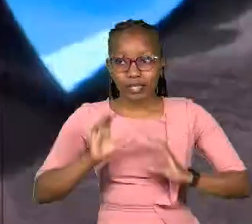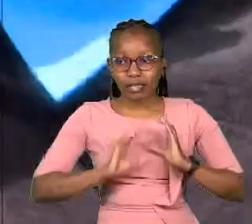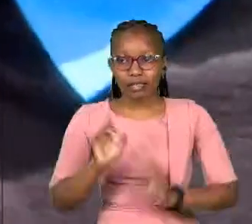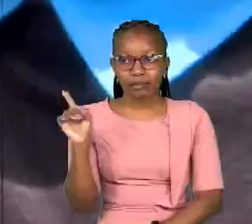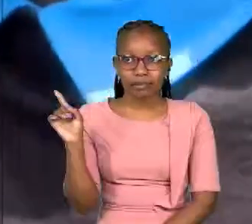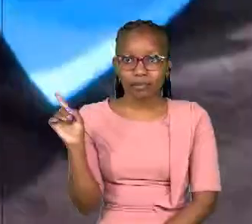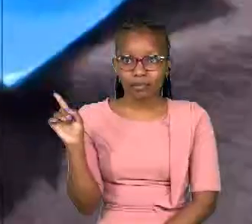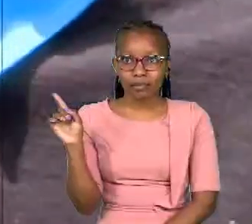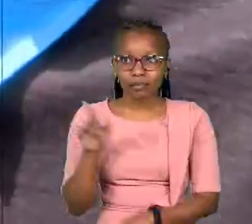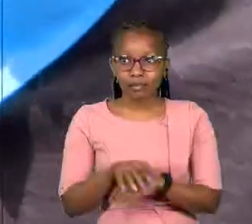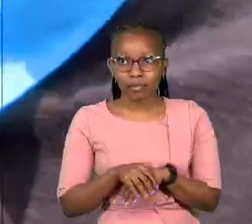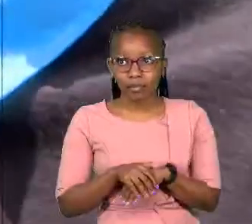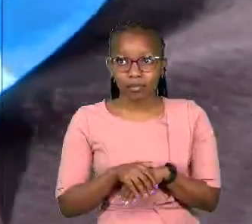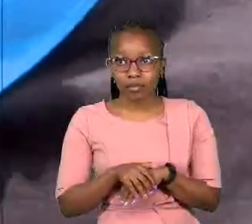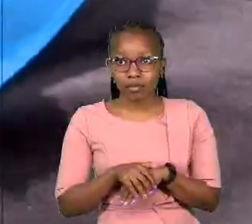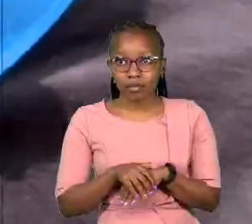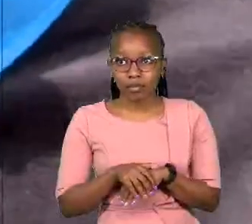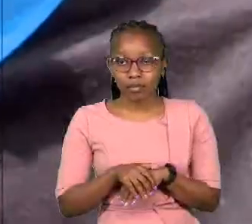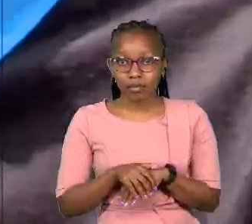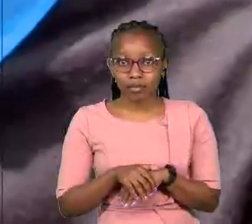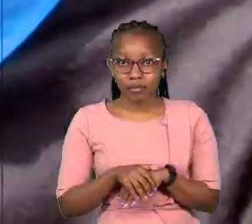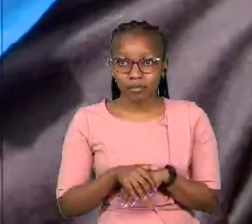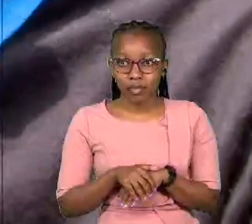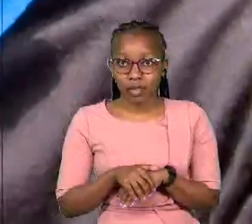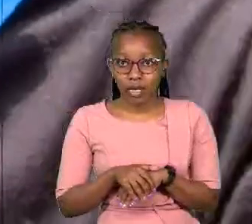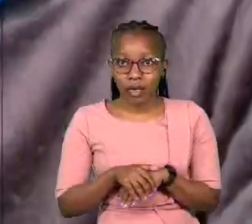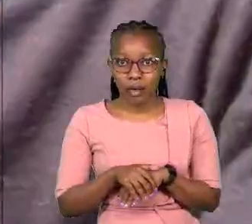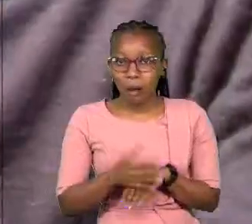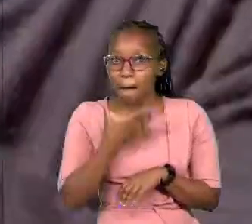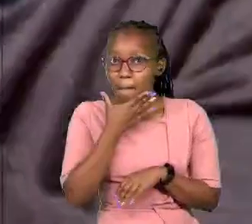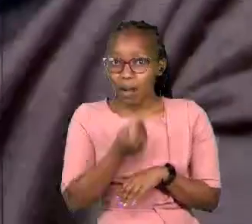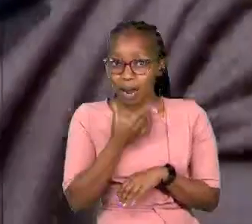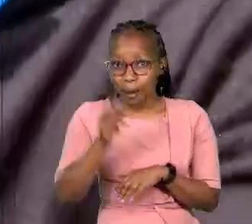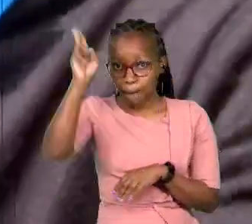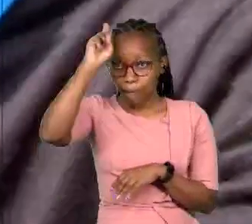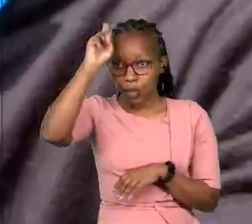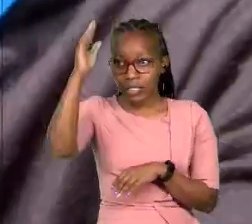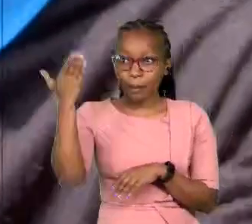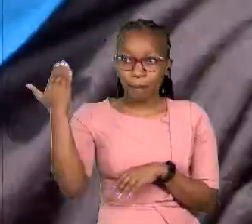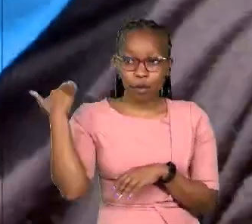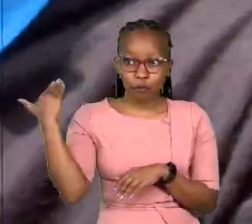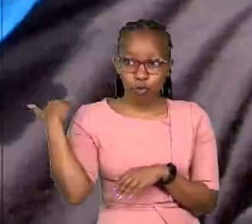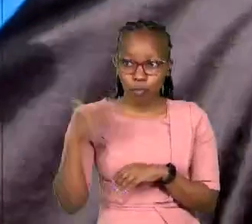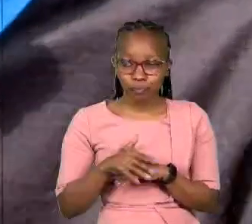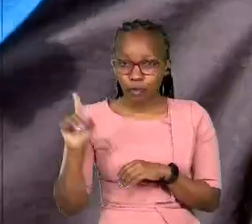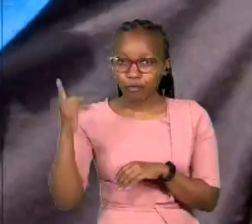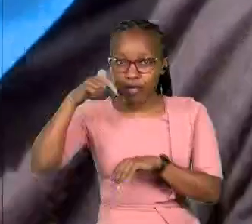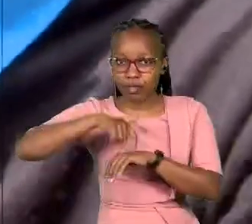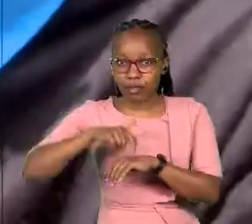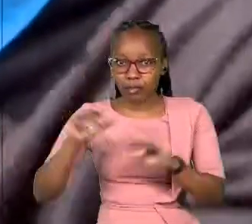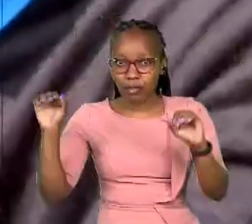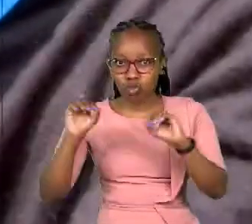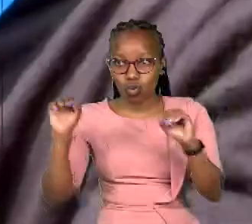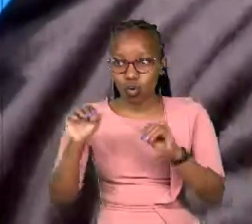kwamba inspector aweze kukupatia majibu, ni jamaa ambaye anasemekana kwamba aliweza kutekeleza hisi jambo la kwanza, aliweza kutekeleza.